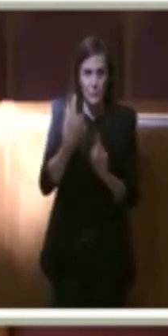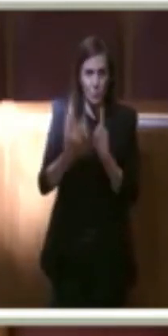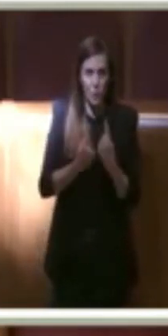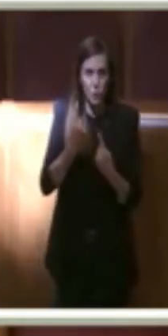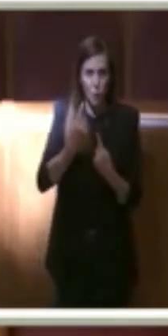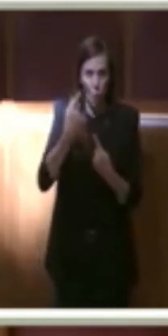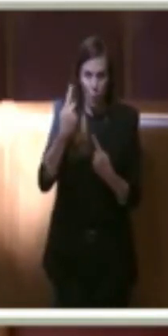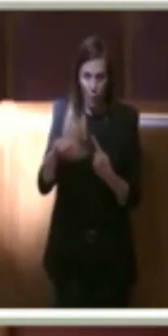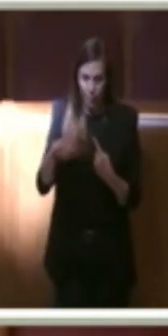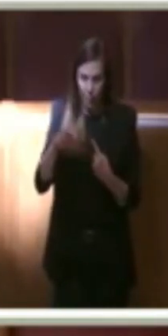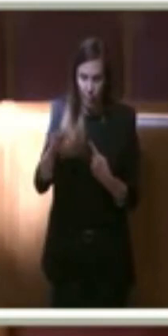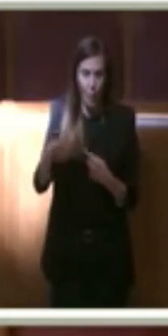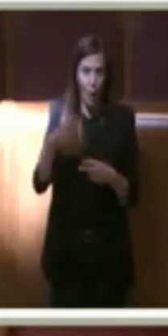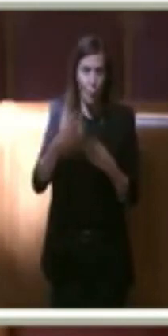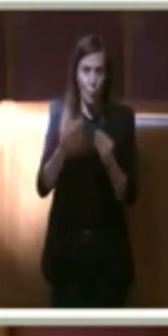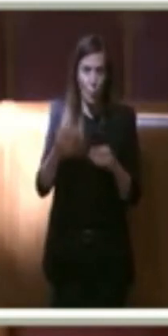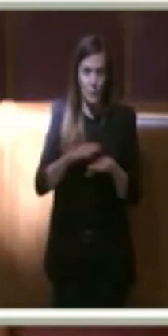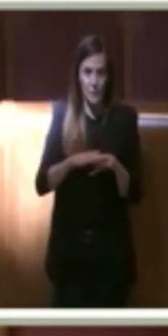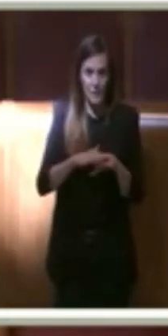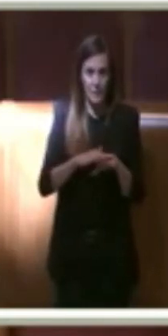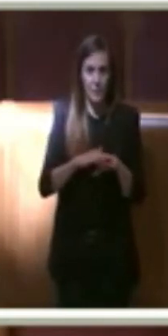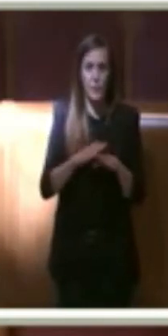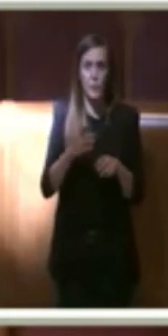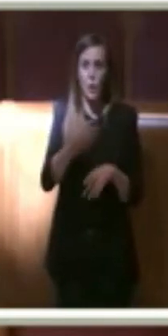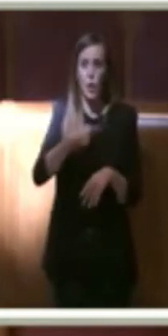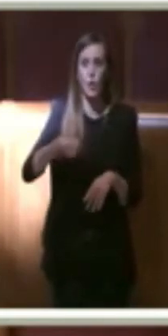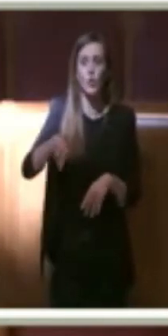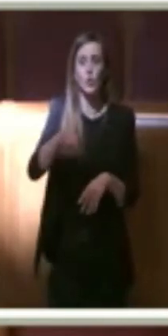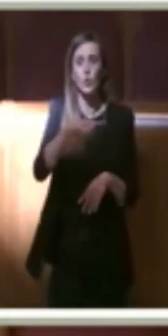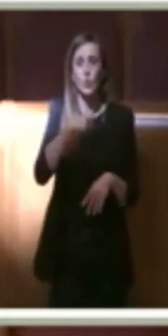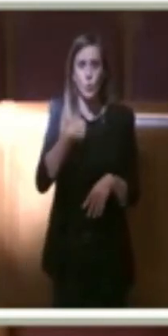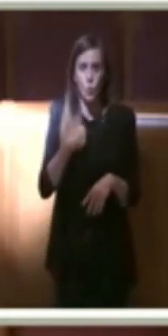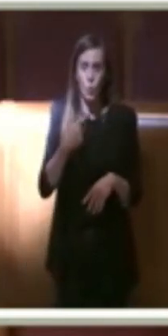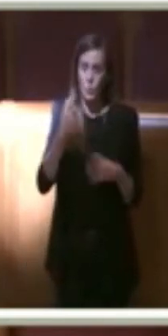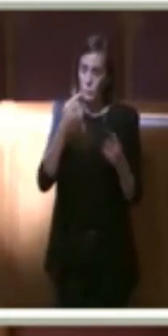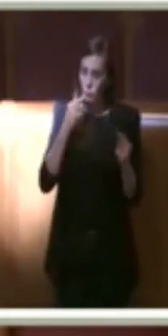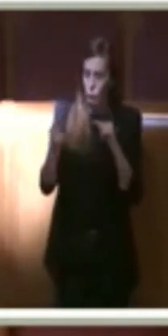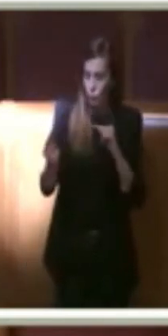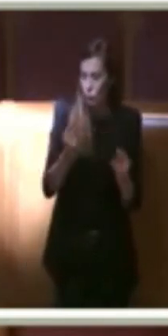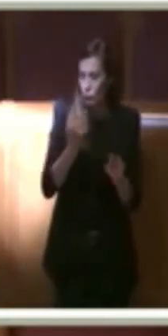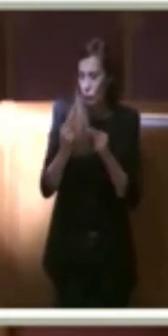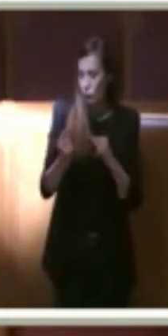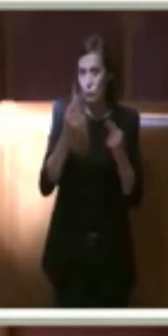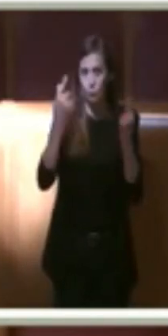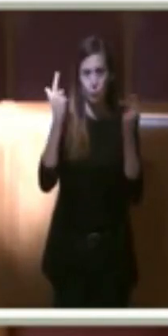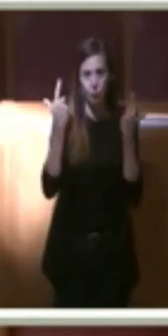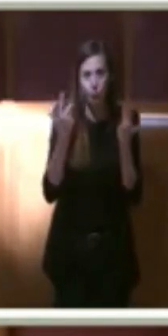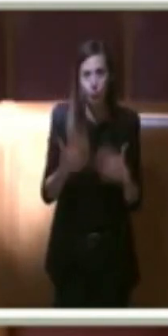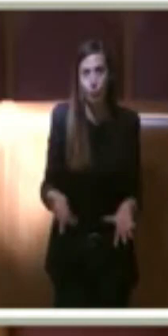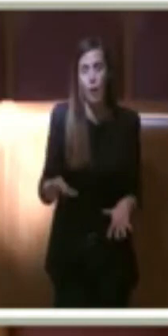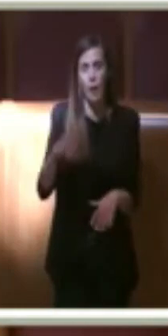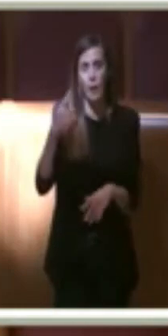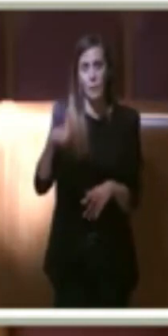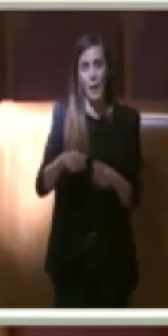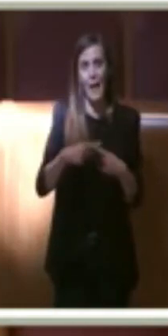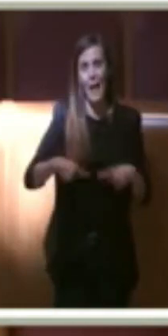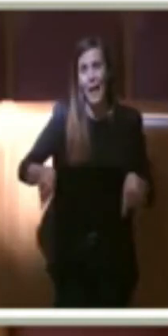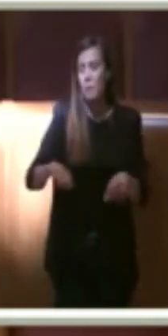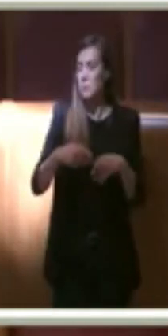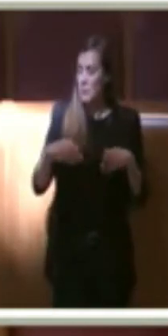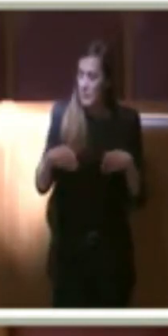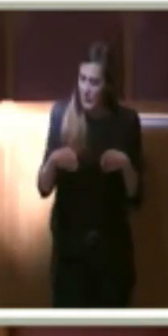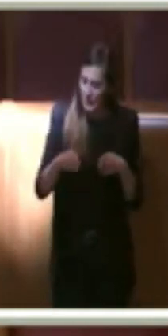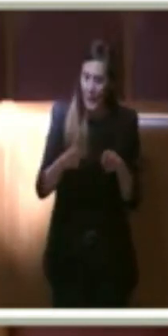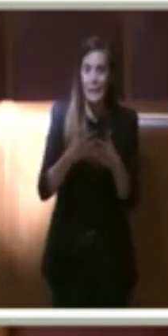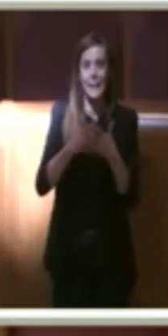ripeto, lo abbiamo trattato tante volte in quest'aula, la strada è